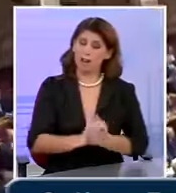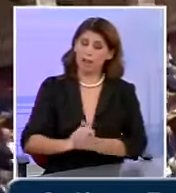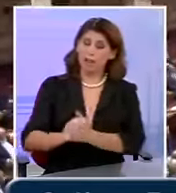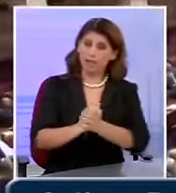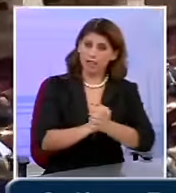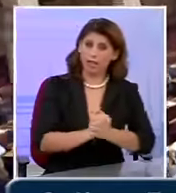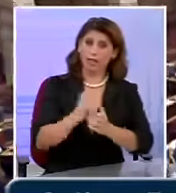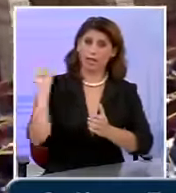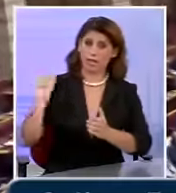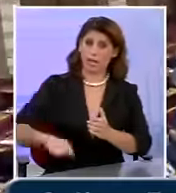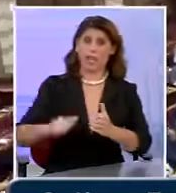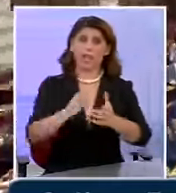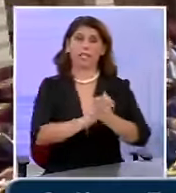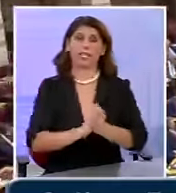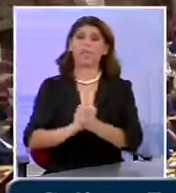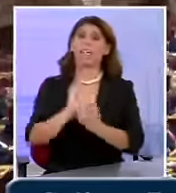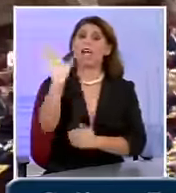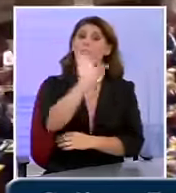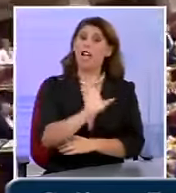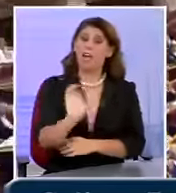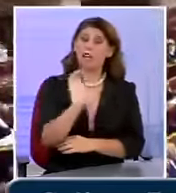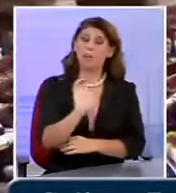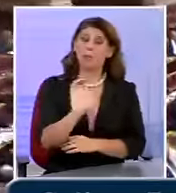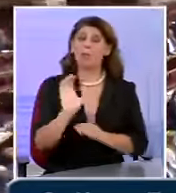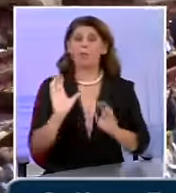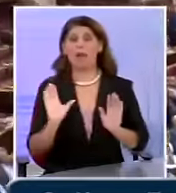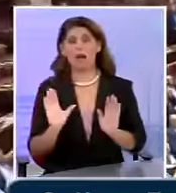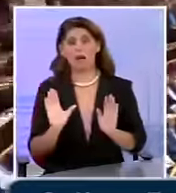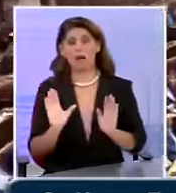αλληλεγγύη της Ευρώπης, αλλά και